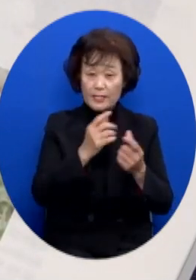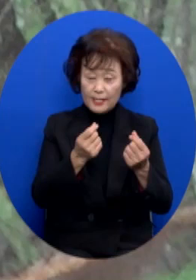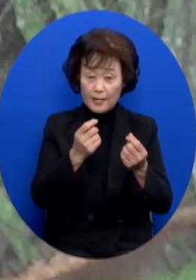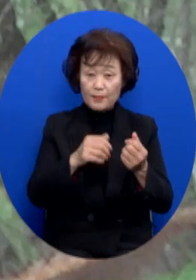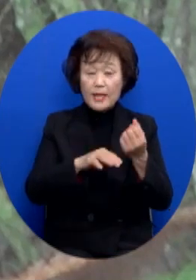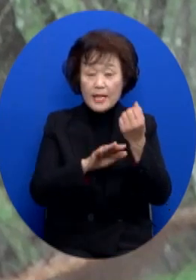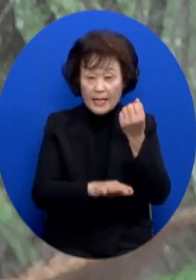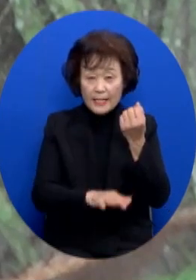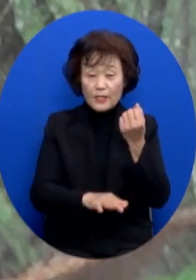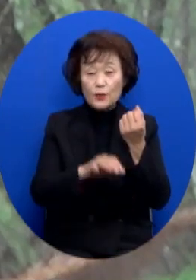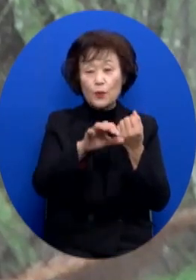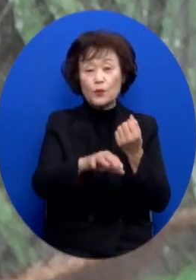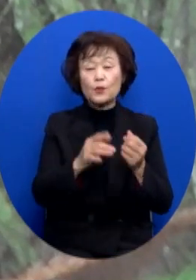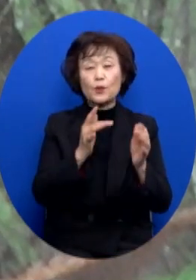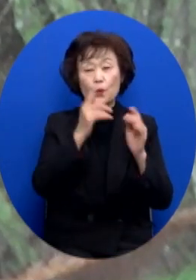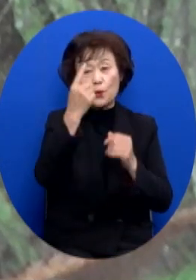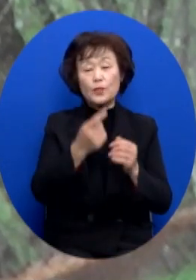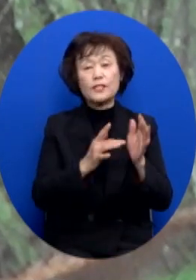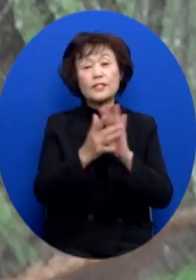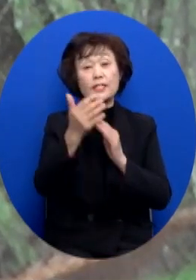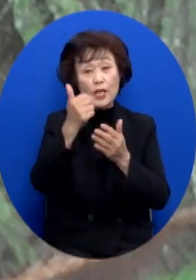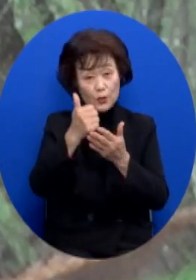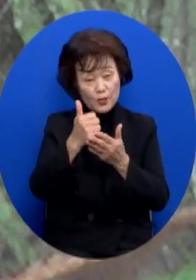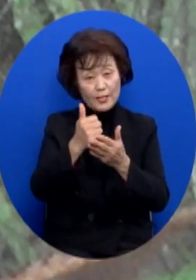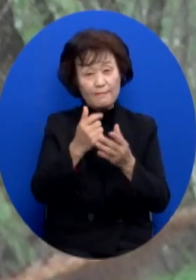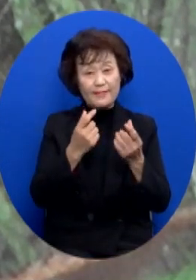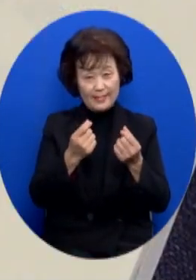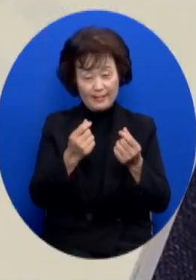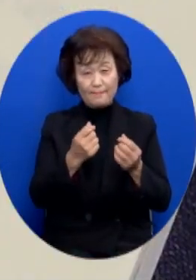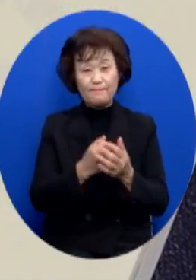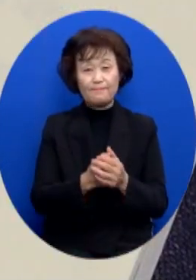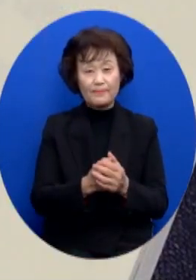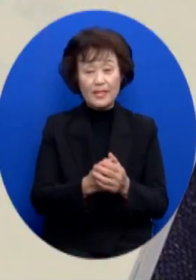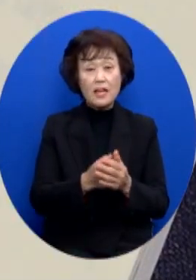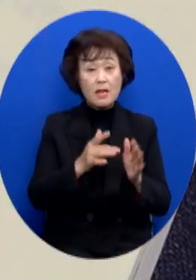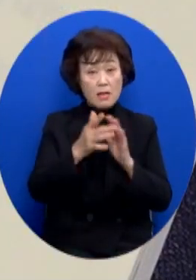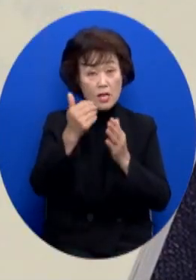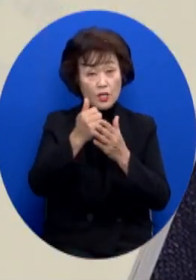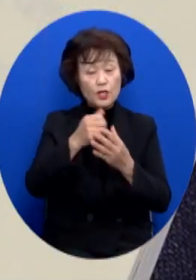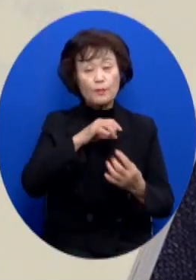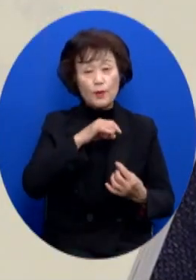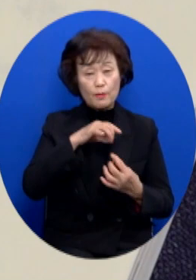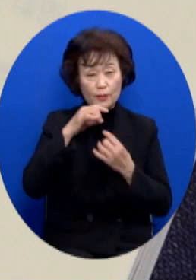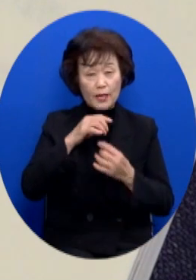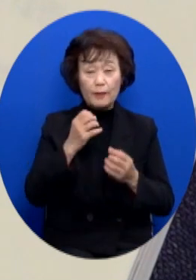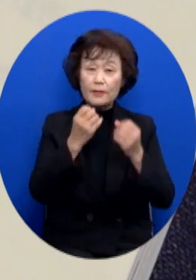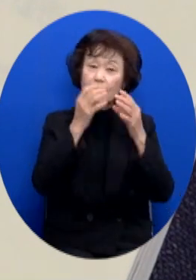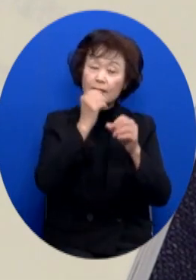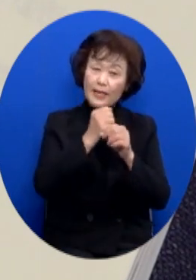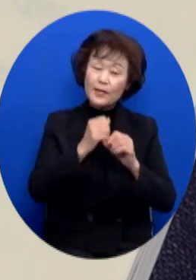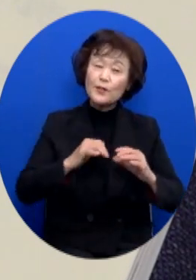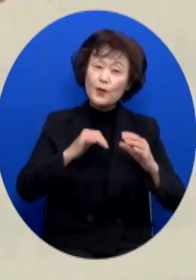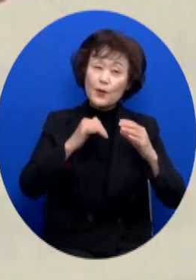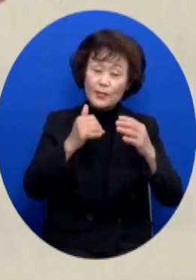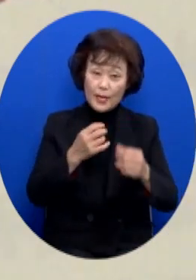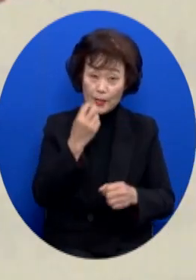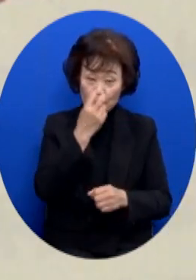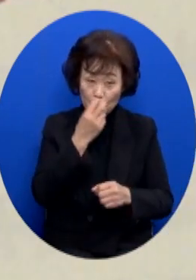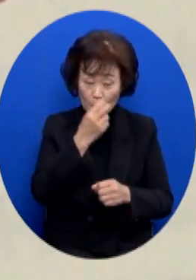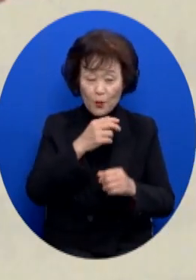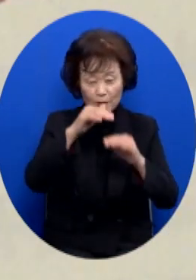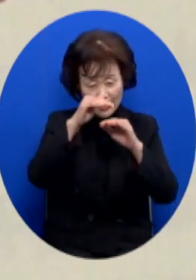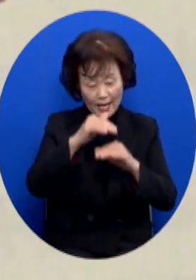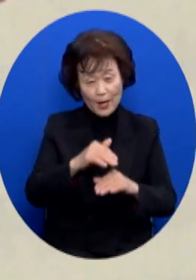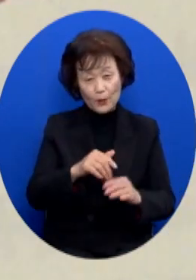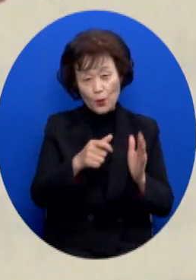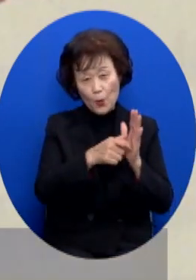생명살림 묵상집 주제로 선정해 낮은 자리에 오신 주님을 묵상하며 창조세계를 보는 메시지도 담고